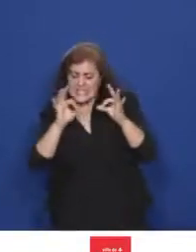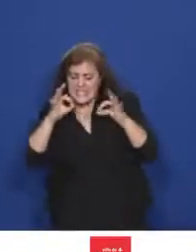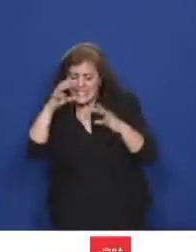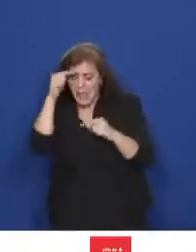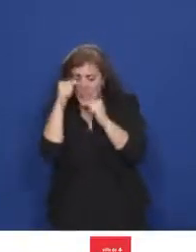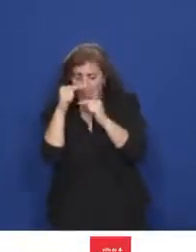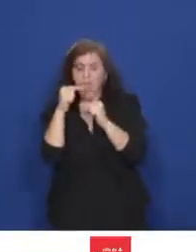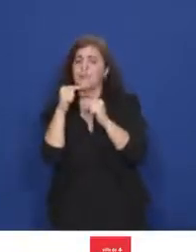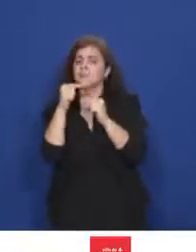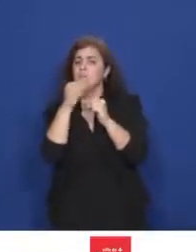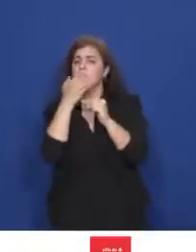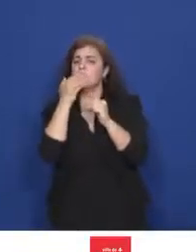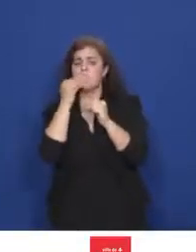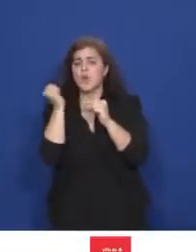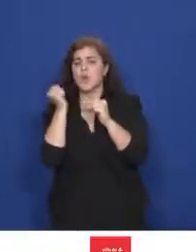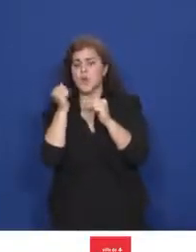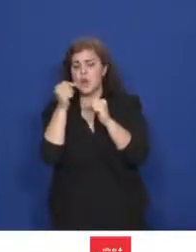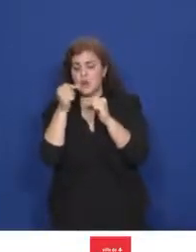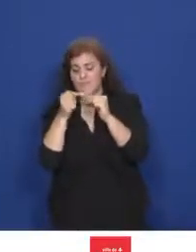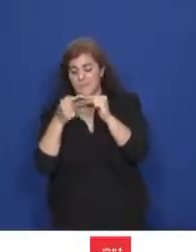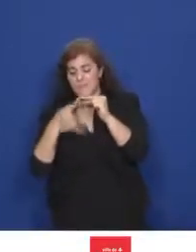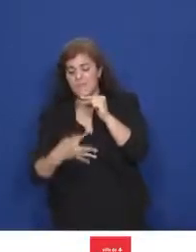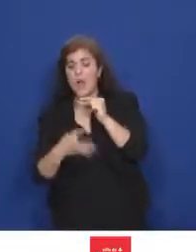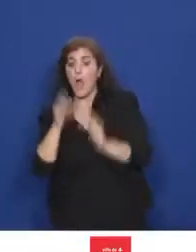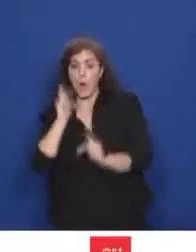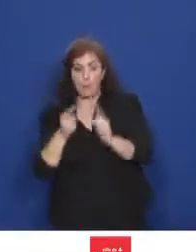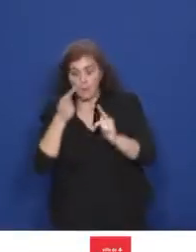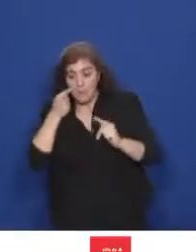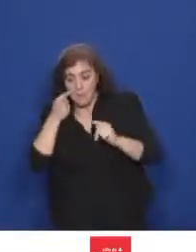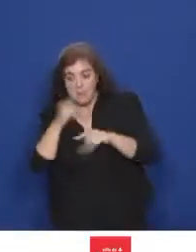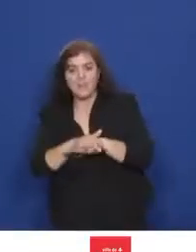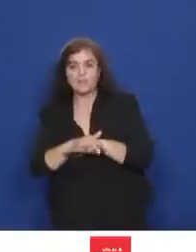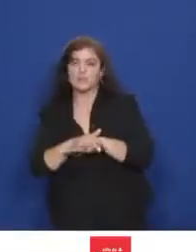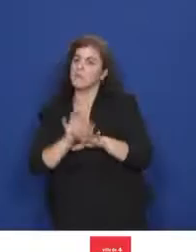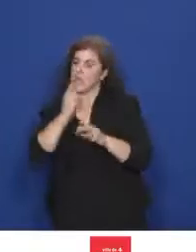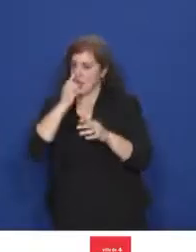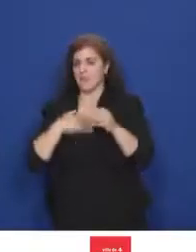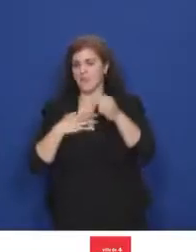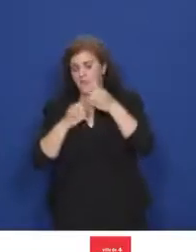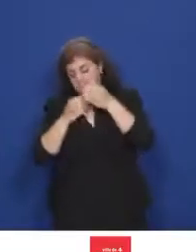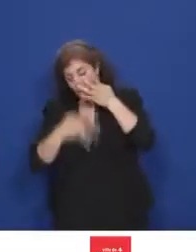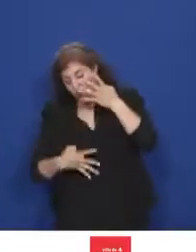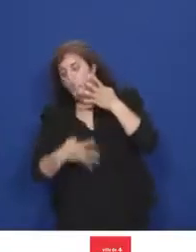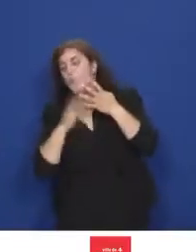lues. Peut-être que j'ai fait l'impasse sur certains aspects, mais qui y sont consacrés. Je vous remercie.